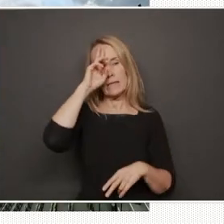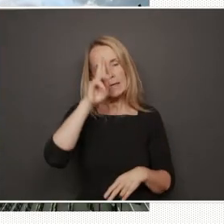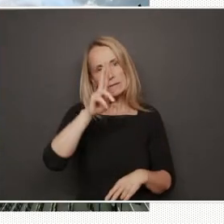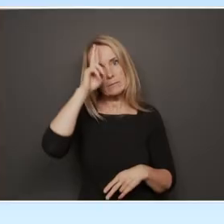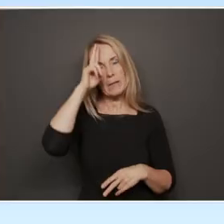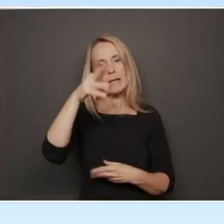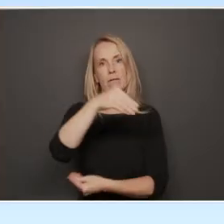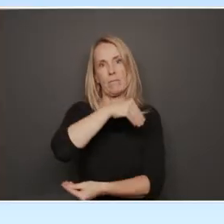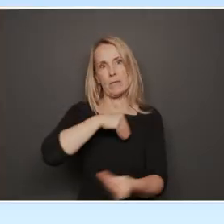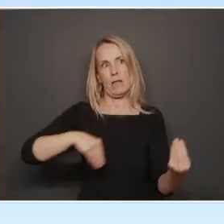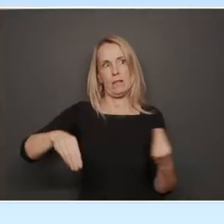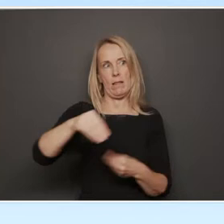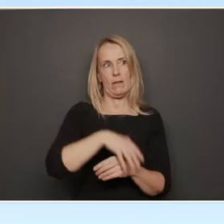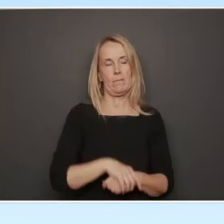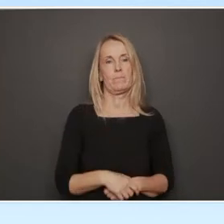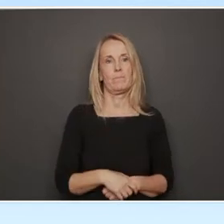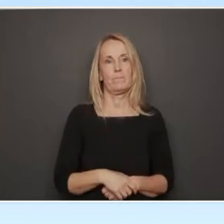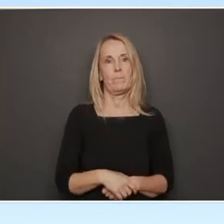Miteinander.